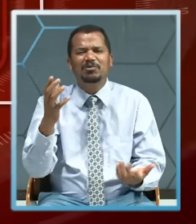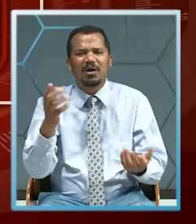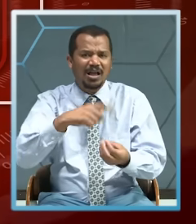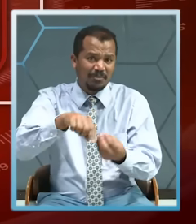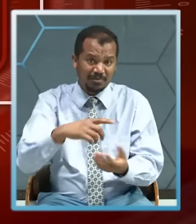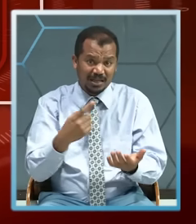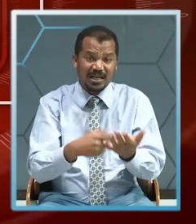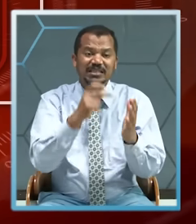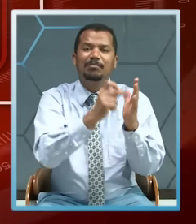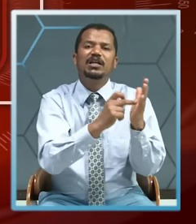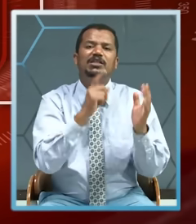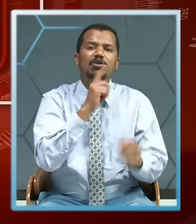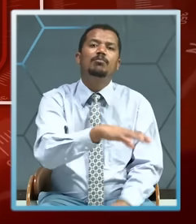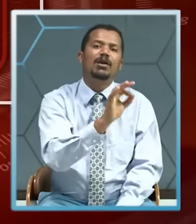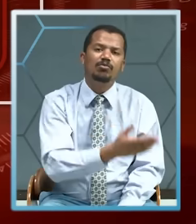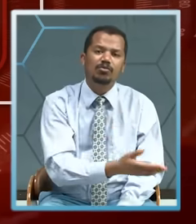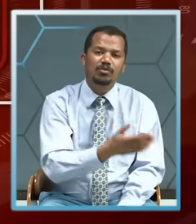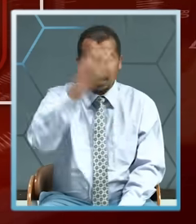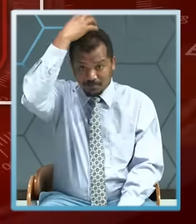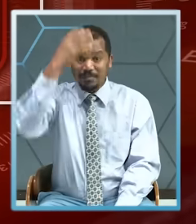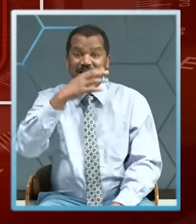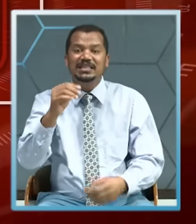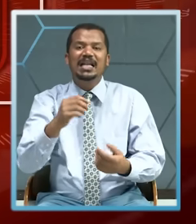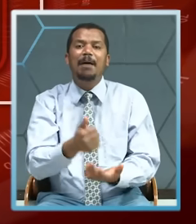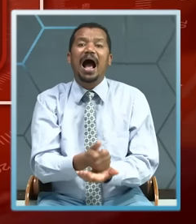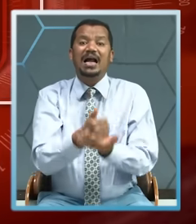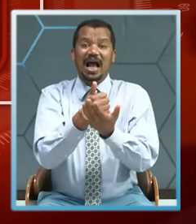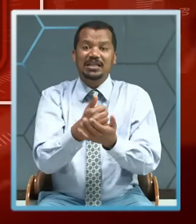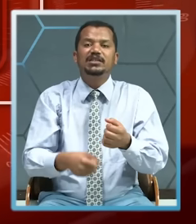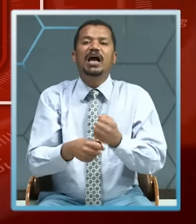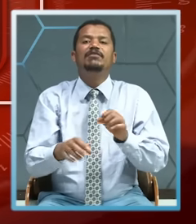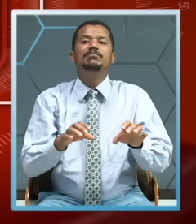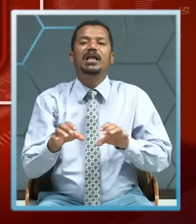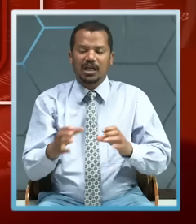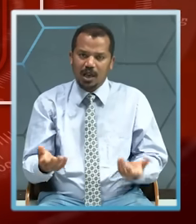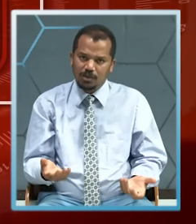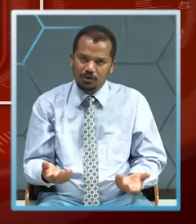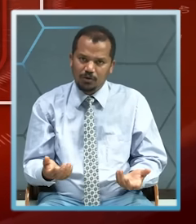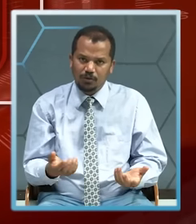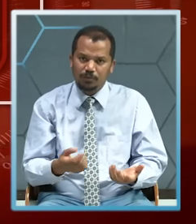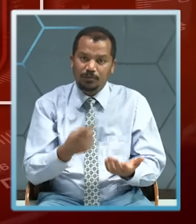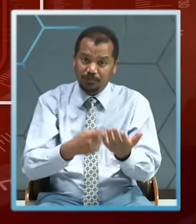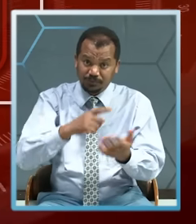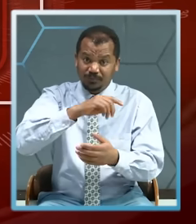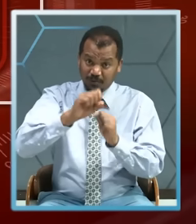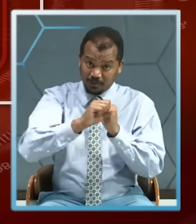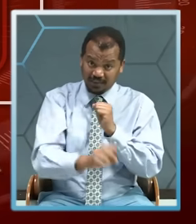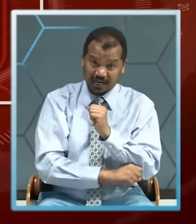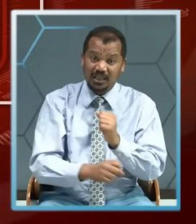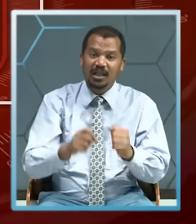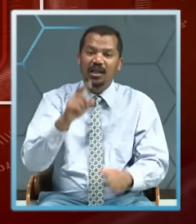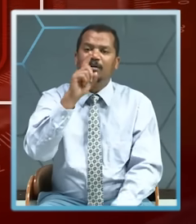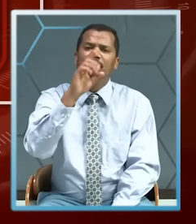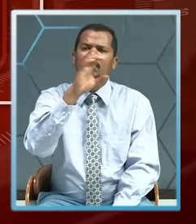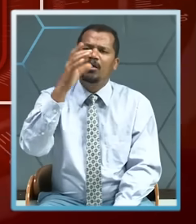270,318 ይደርሳል። እነዚህ በደሴ የሚገኙ ናቸው። በመንግስትና በአጋር አካላት በኩል ድጋፍ የሚደረግላቸው። በዚህም